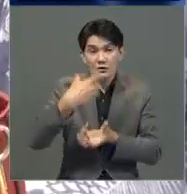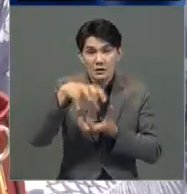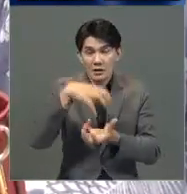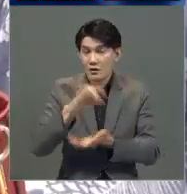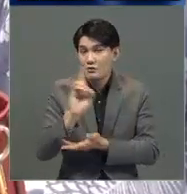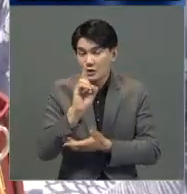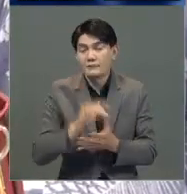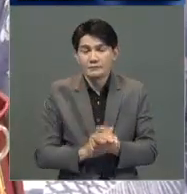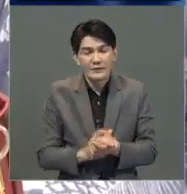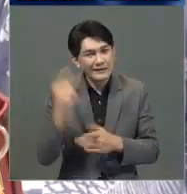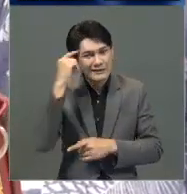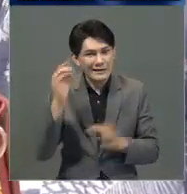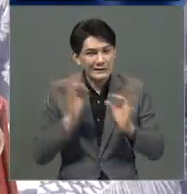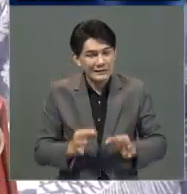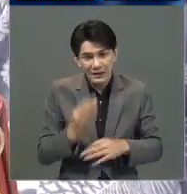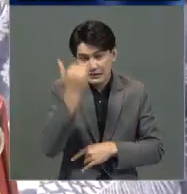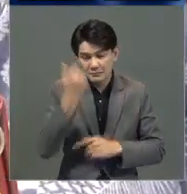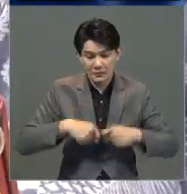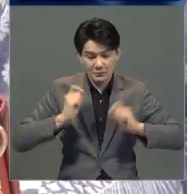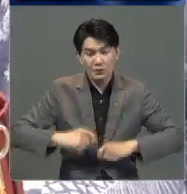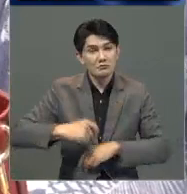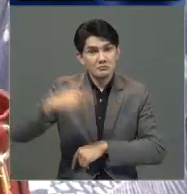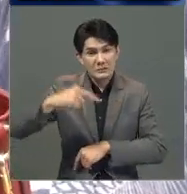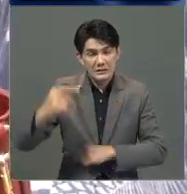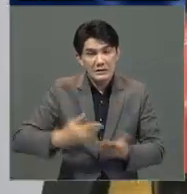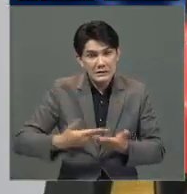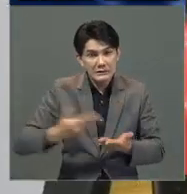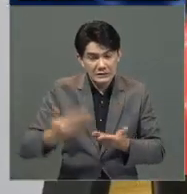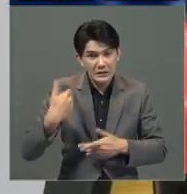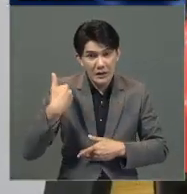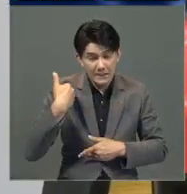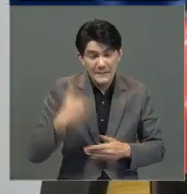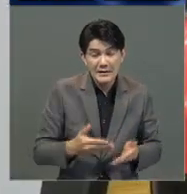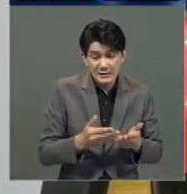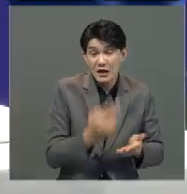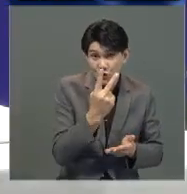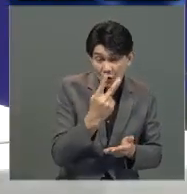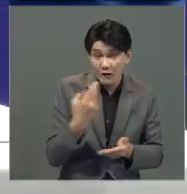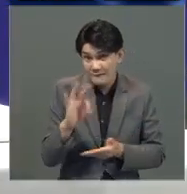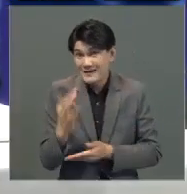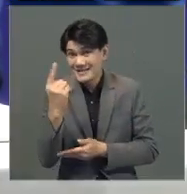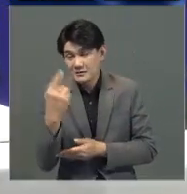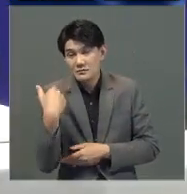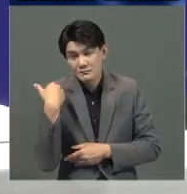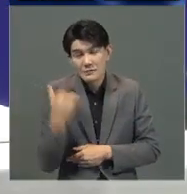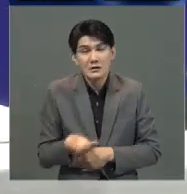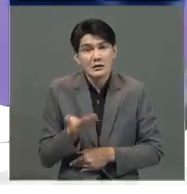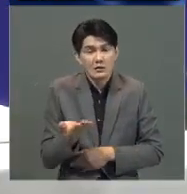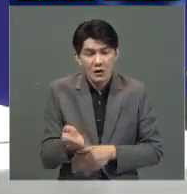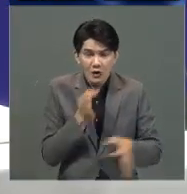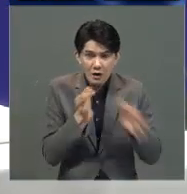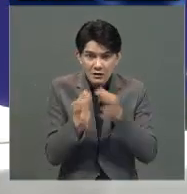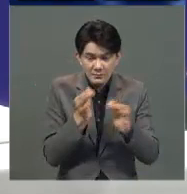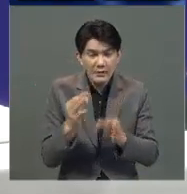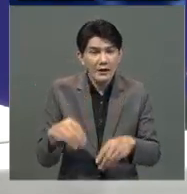มาเปิดเผยว่าสาเหตุที่ตัดสินใจเพราะได้ข้อตกลงพิเศษซื้อเรือดำน้ำ 2ลำแถมฟรี 1ลำก็ขอเรียกร้องให้